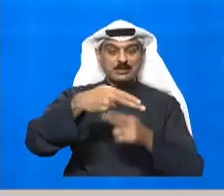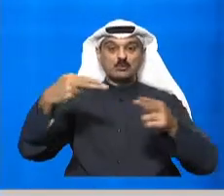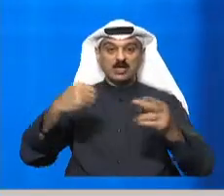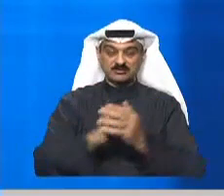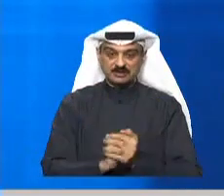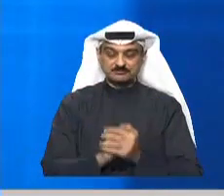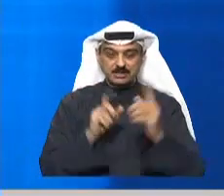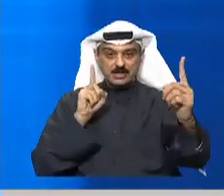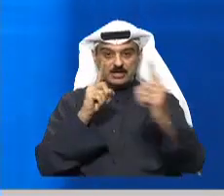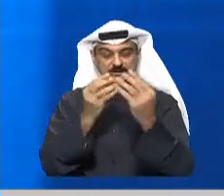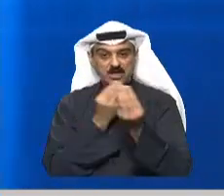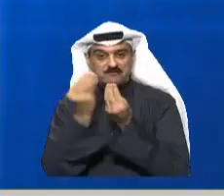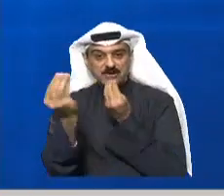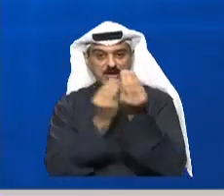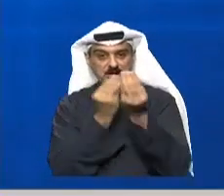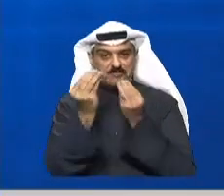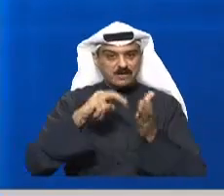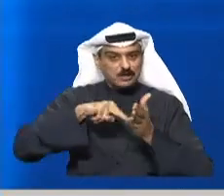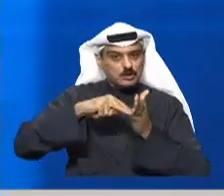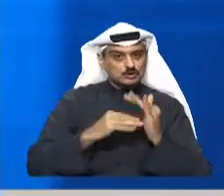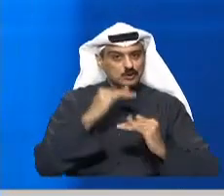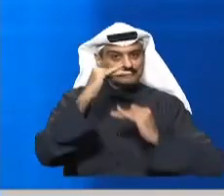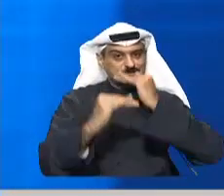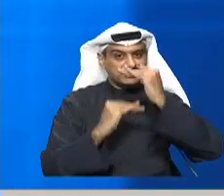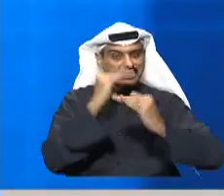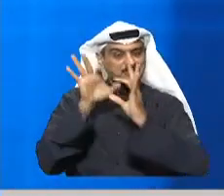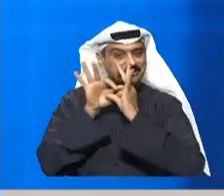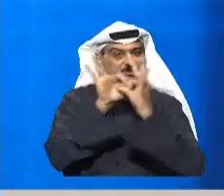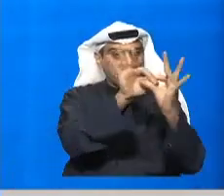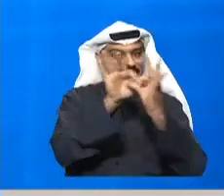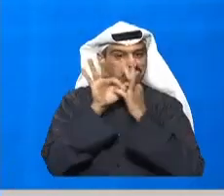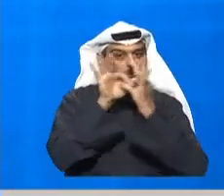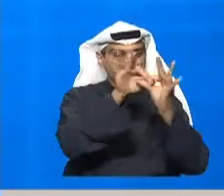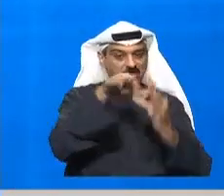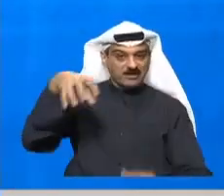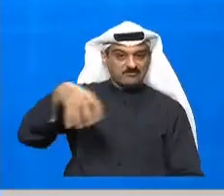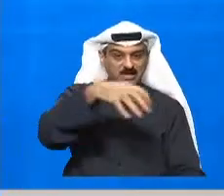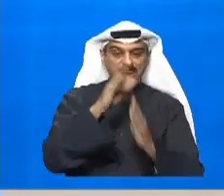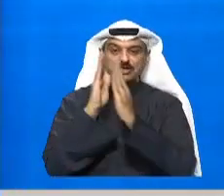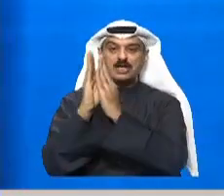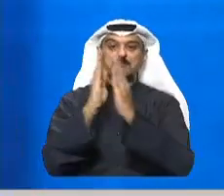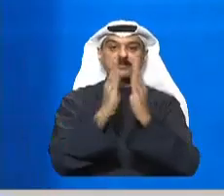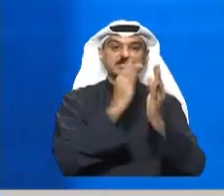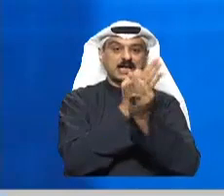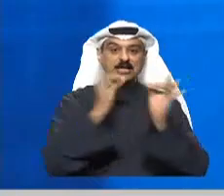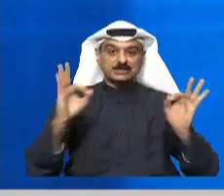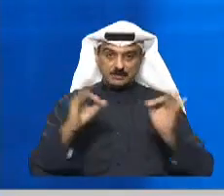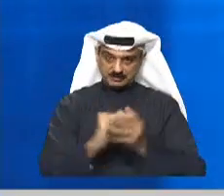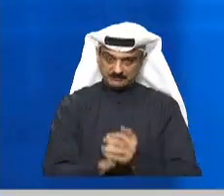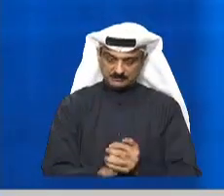خلال اللقاء بحث أطر تعزيز التعاون الثنائي بين البلدين الشقيقين في مختلف المجالات